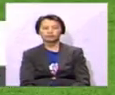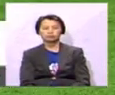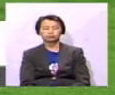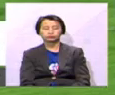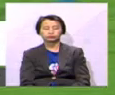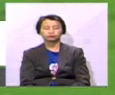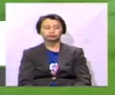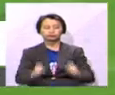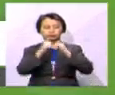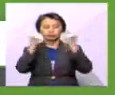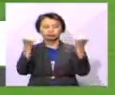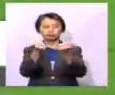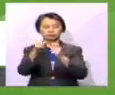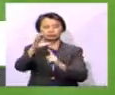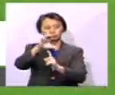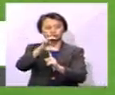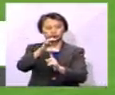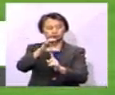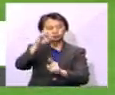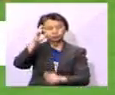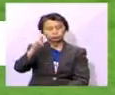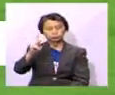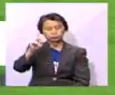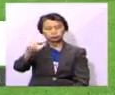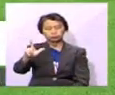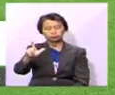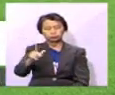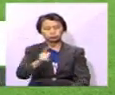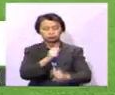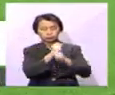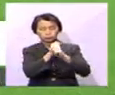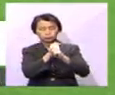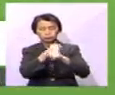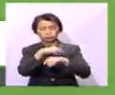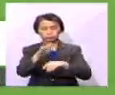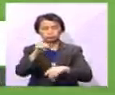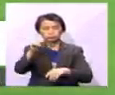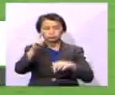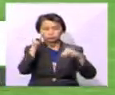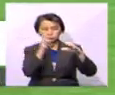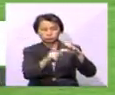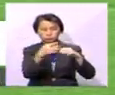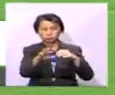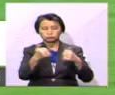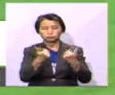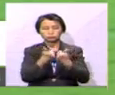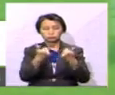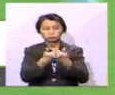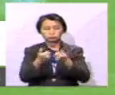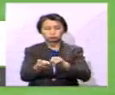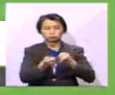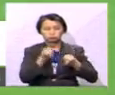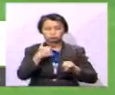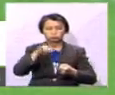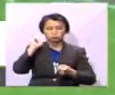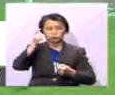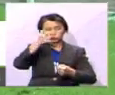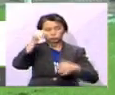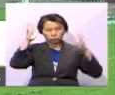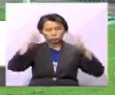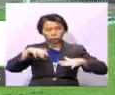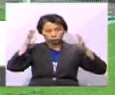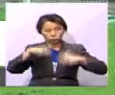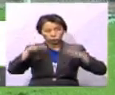Di Stadium Ceras, Tuan Rumah Kuala Lumpur, The City Boys mempertahankan kelebihan 1 gol selepas perlawanan ditunda semalam akibat hujan